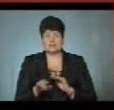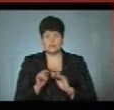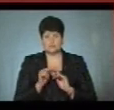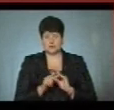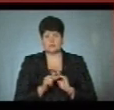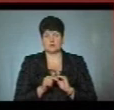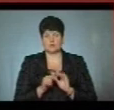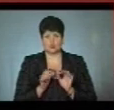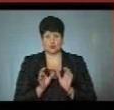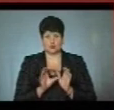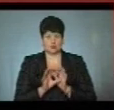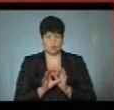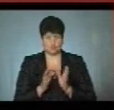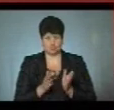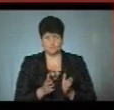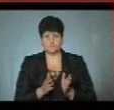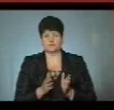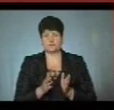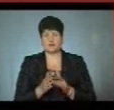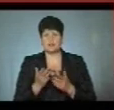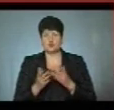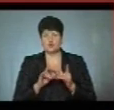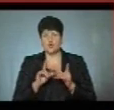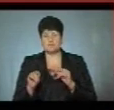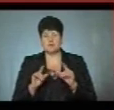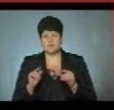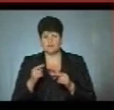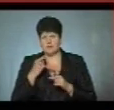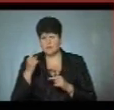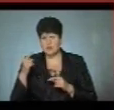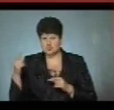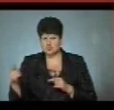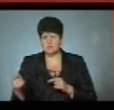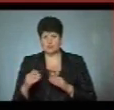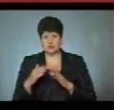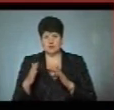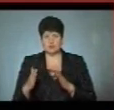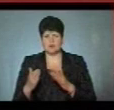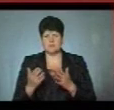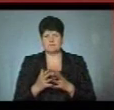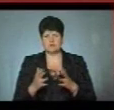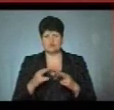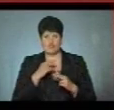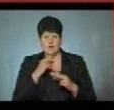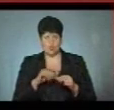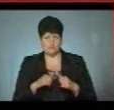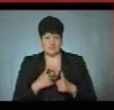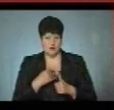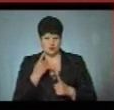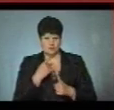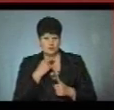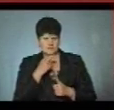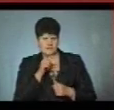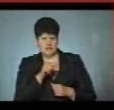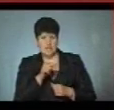до струмоведучих частин. Якщо об'їхати далі по таборах, ми основну увагу комісійну, я особисто звертав